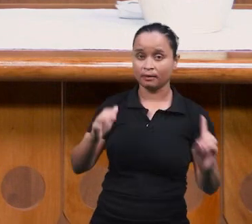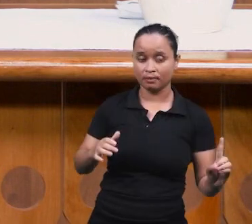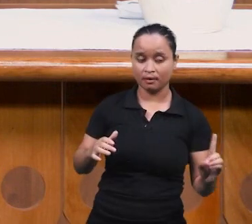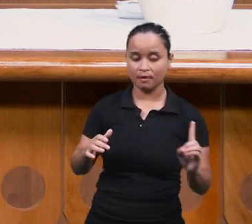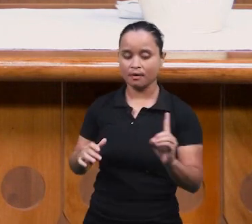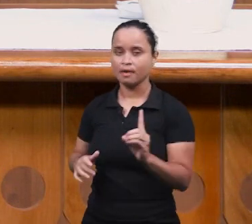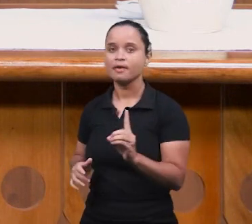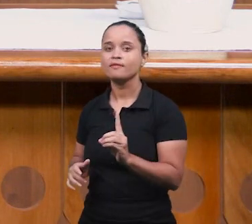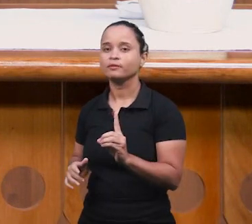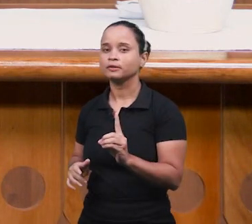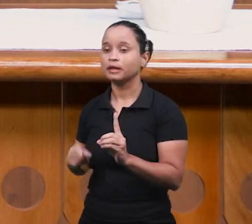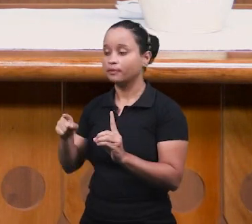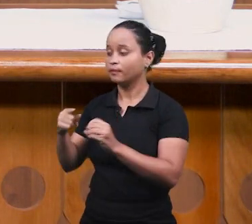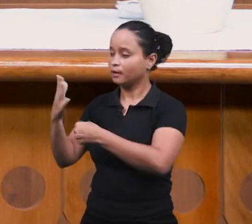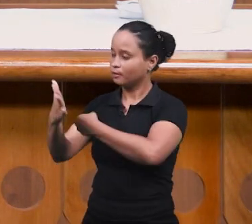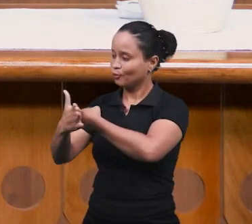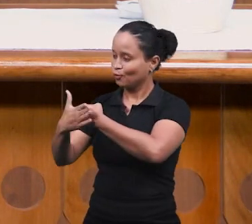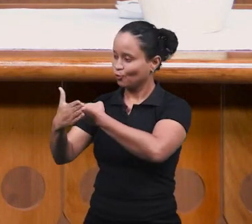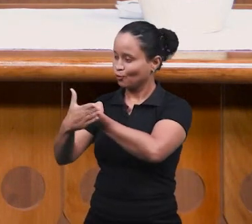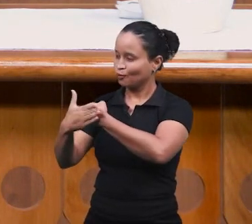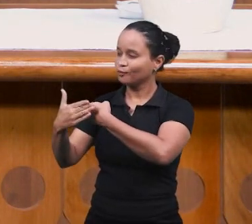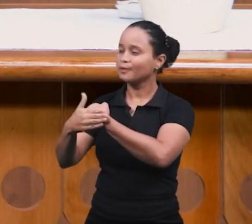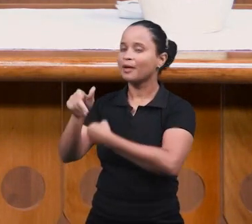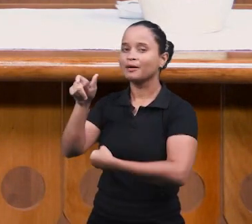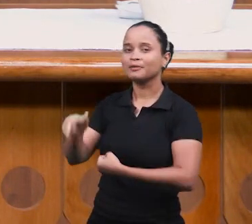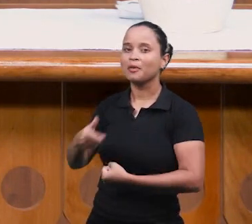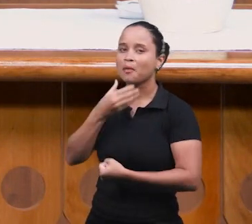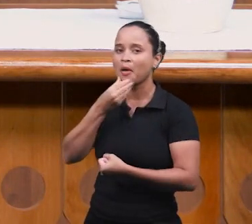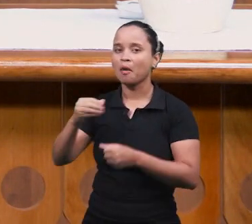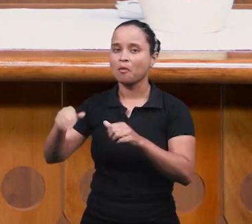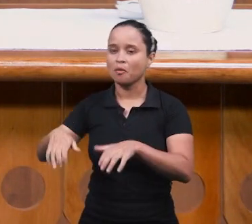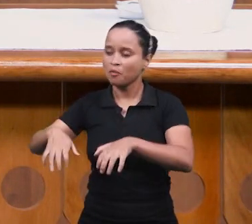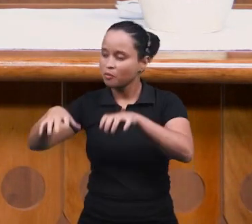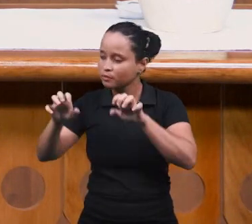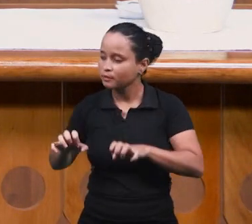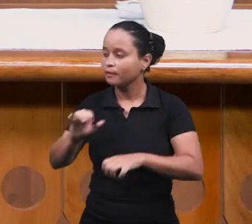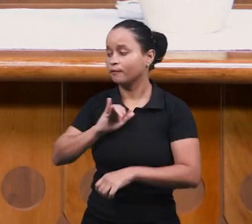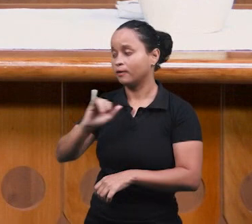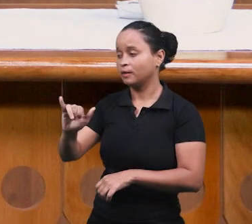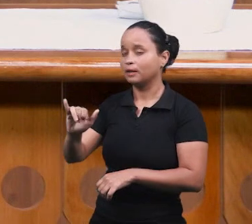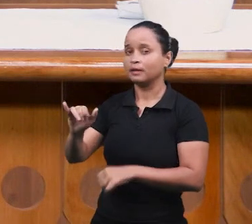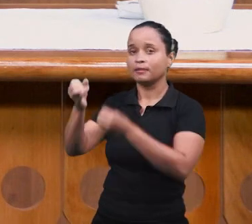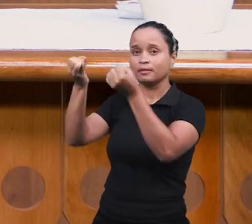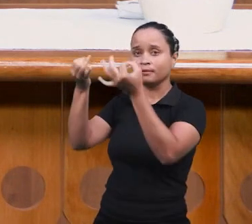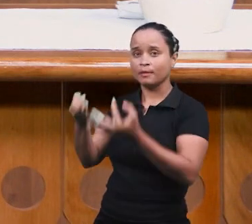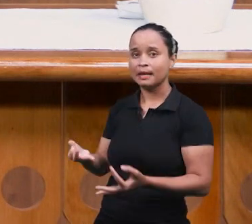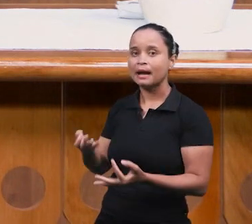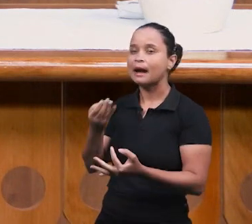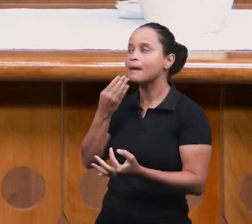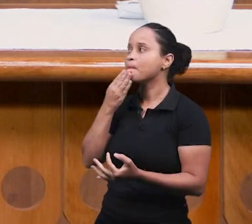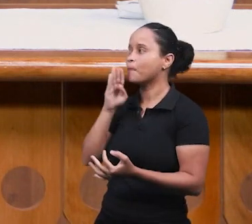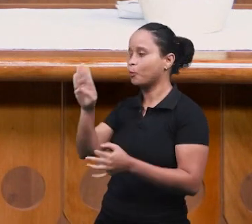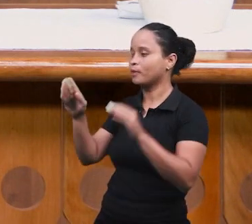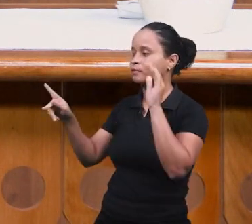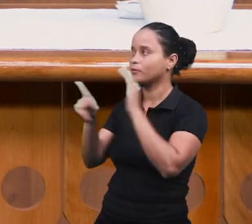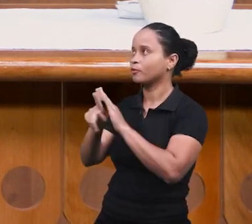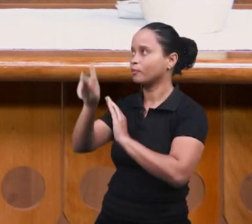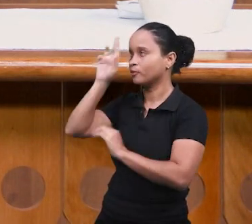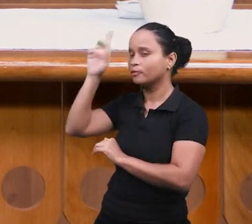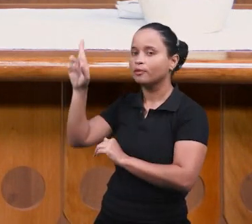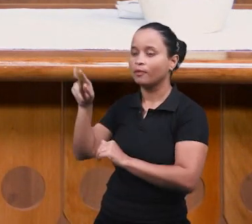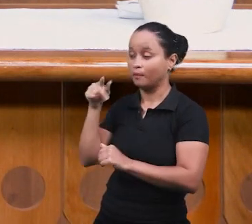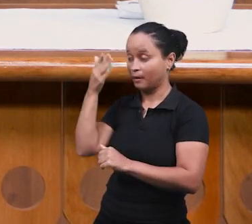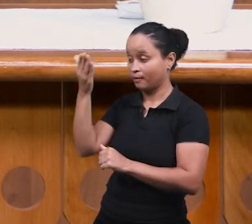il va consoler Ézéchias. Il va citer les promesses du Seigneur pour